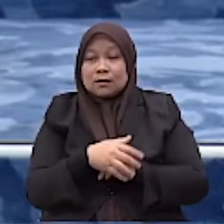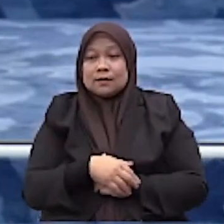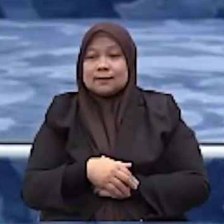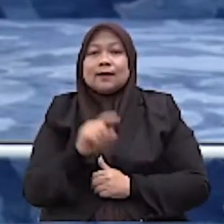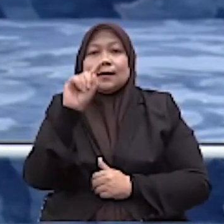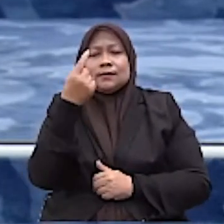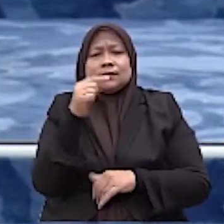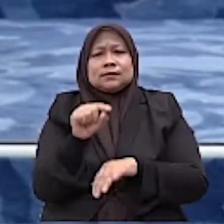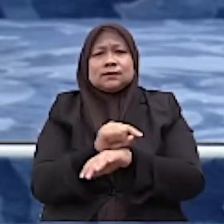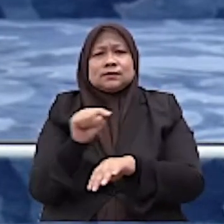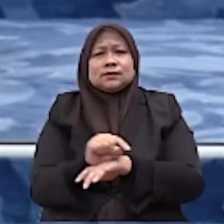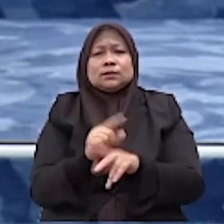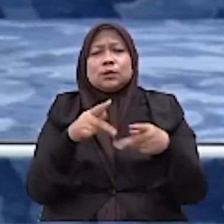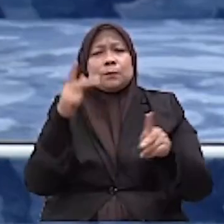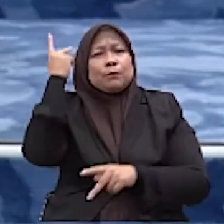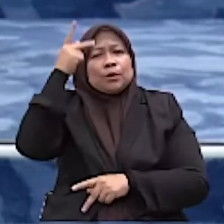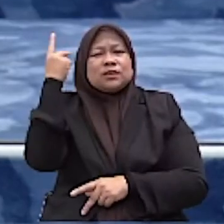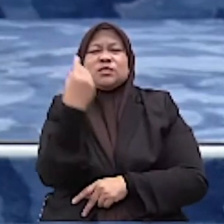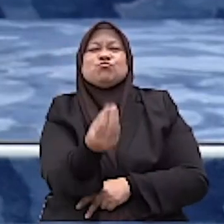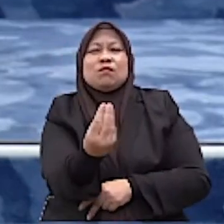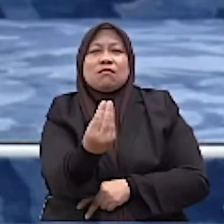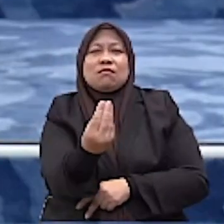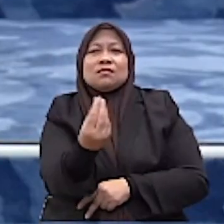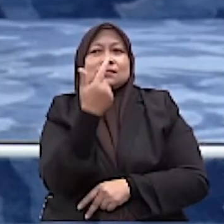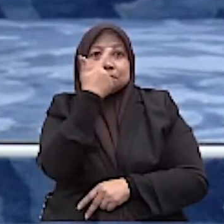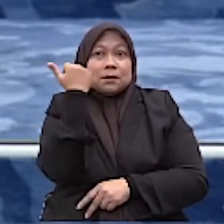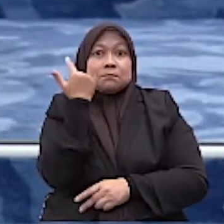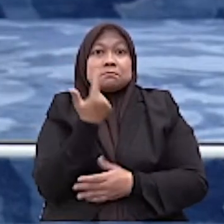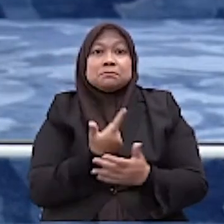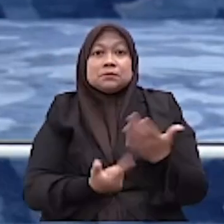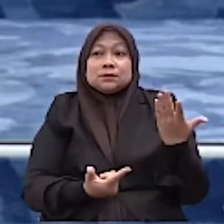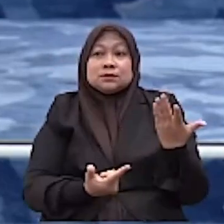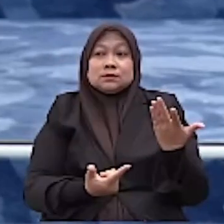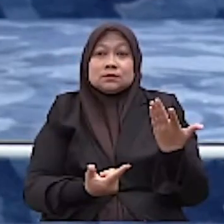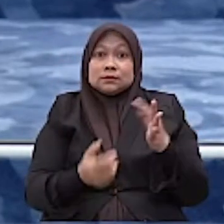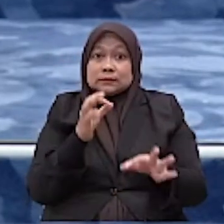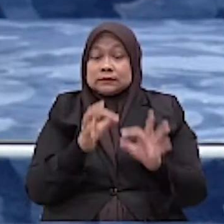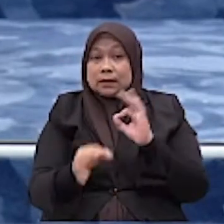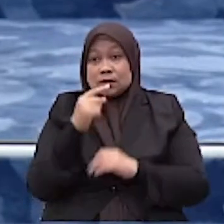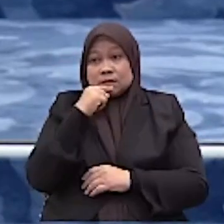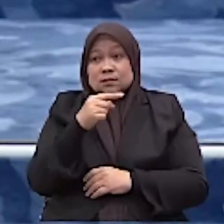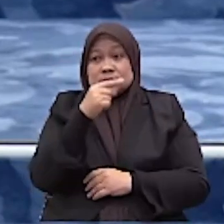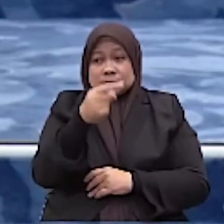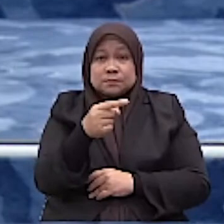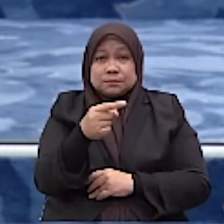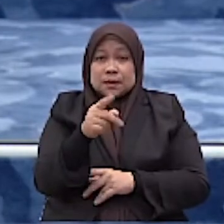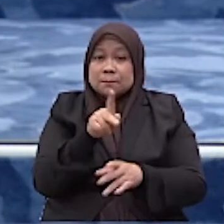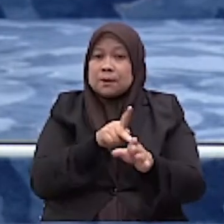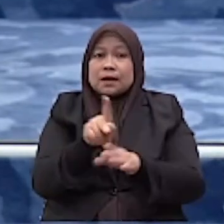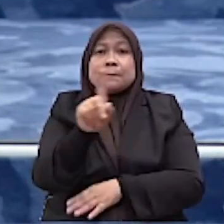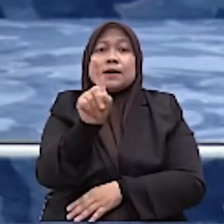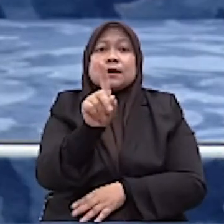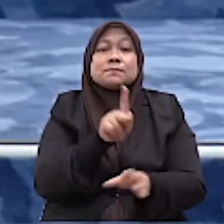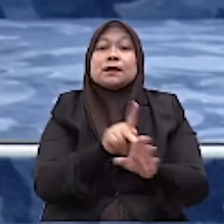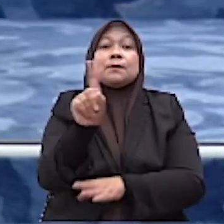itu hanya digunakan sebagai ruang politik murahan sebab mana mungkin ya kalau disebut pakar mana